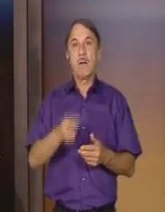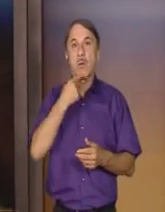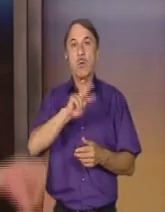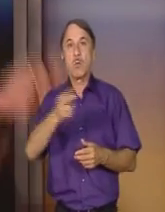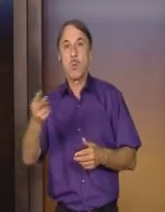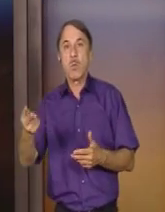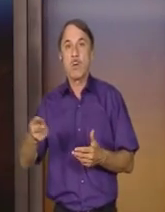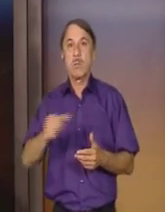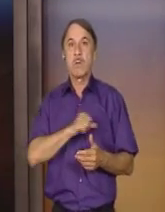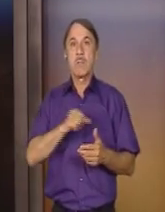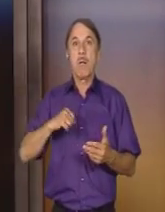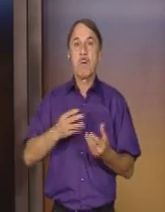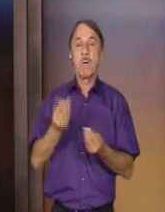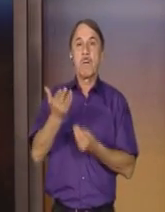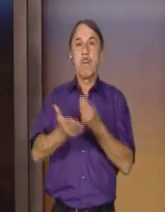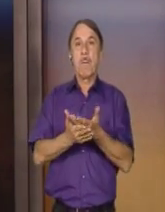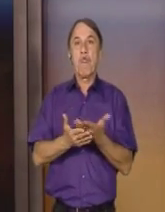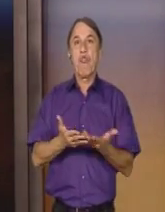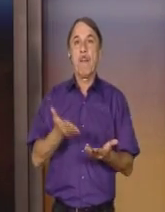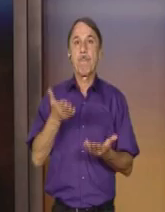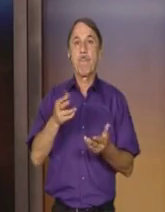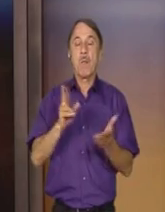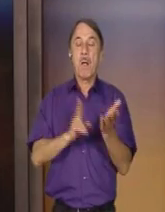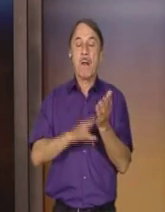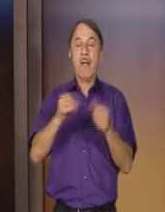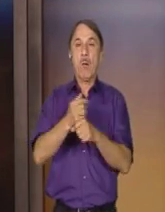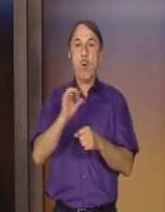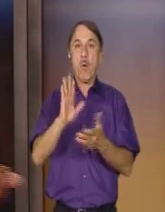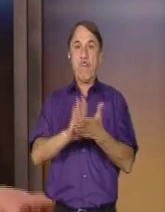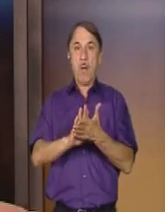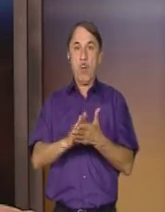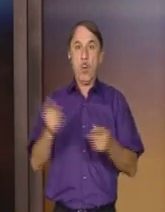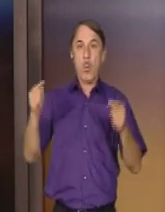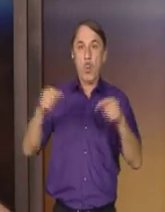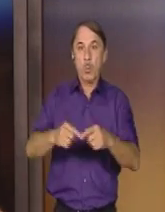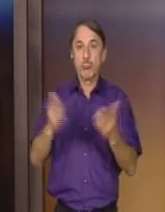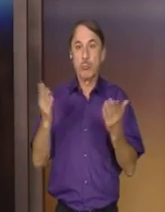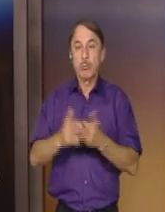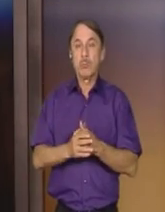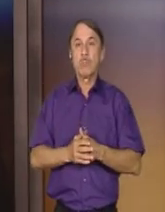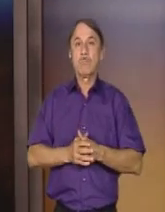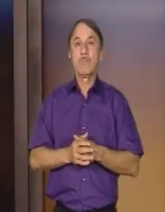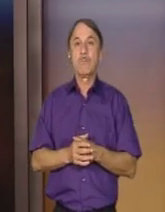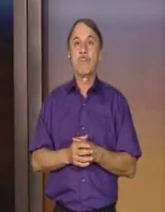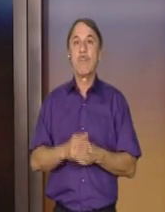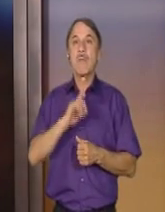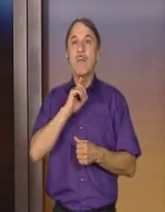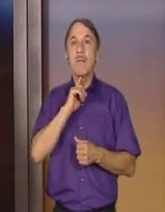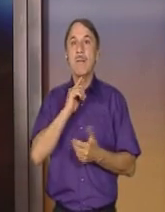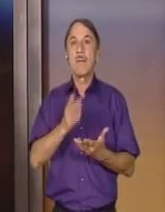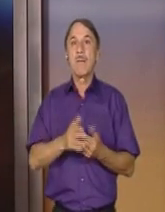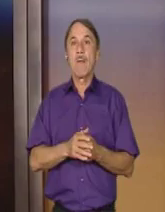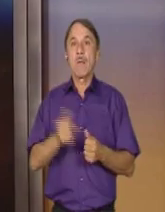kula je napravljena skalamerija samo da tamo stoji, a ovo je bilo nešto u funkciji da brani Evropu od Turaka.